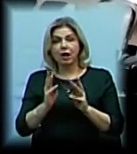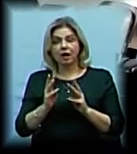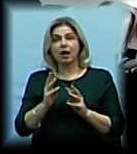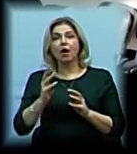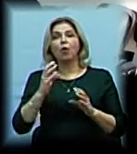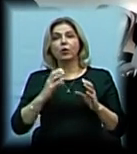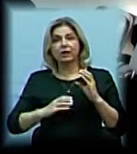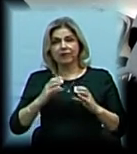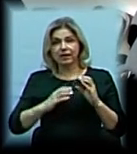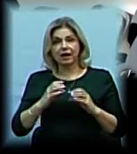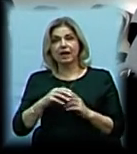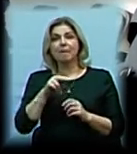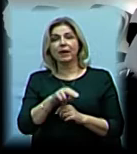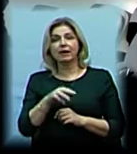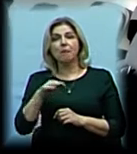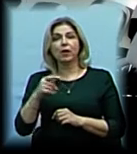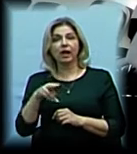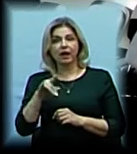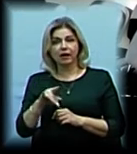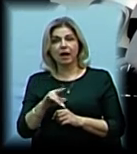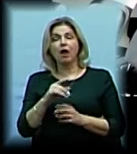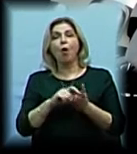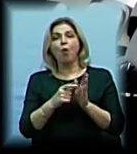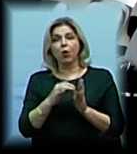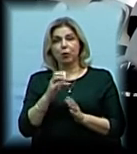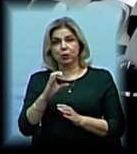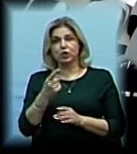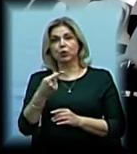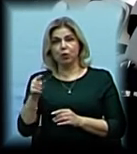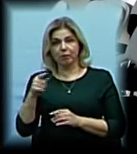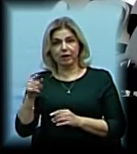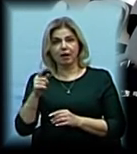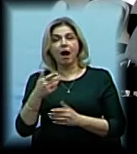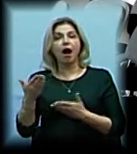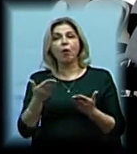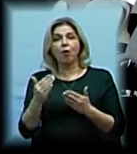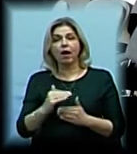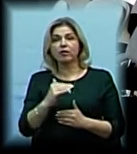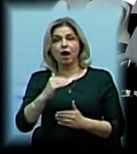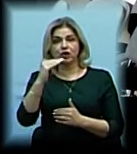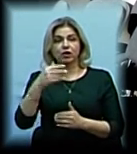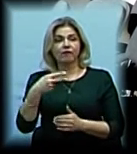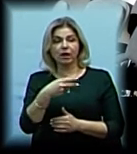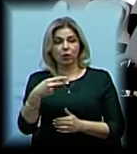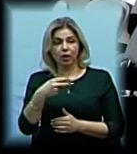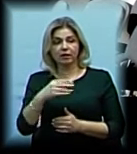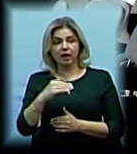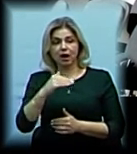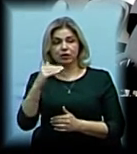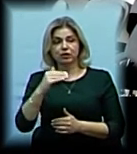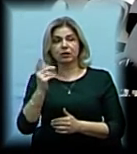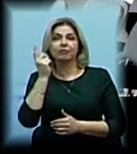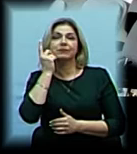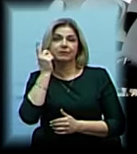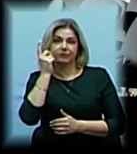Могила, 4 корпус, аудитория 4209. 4-й какой этаж? 2-й этаж. 2-й